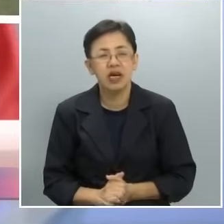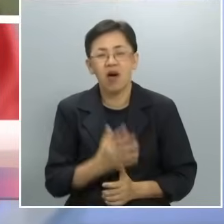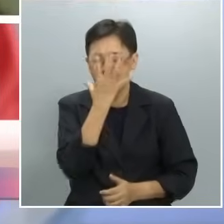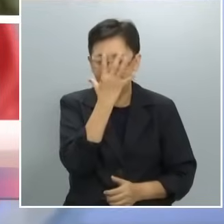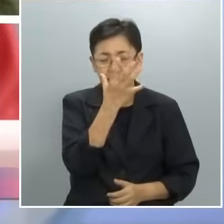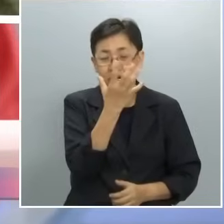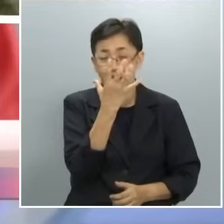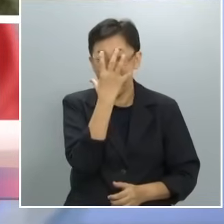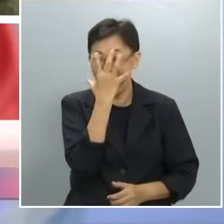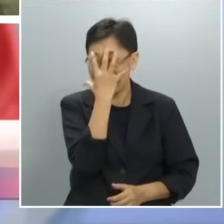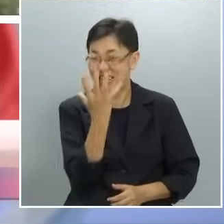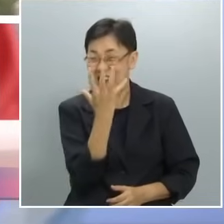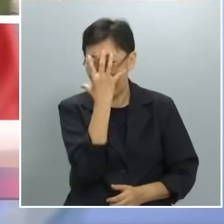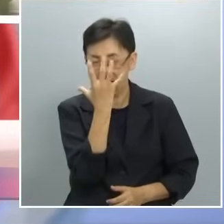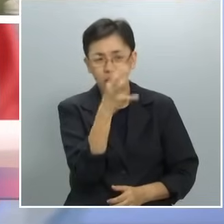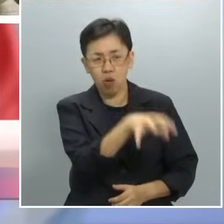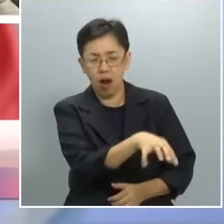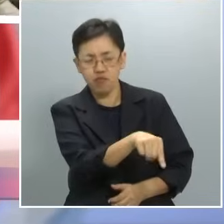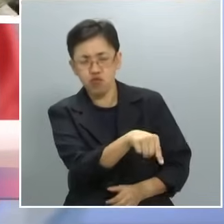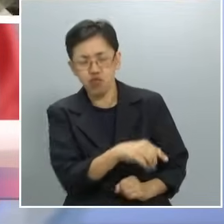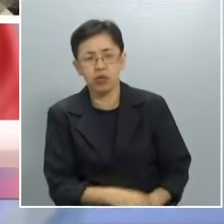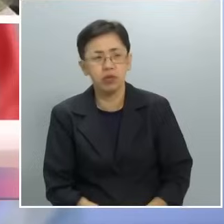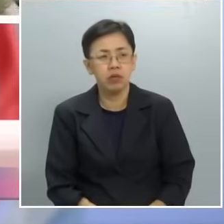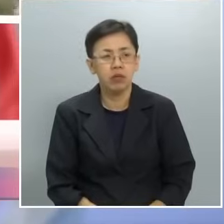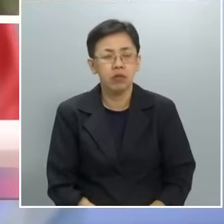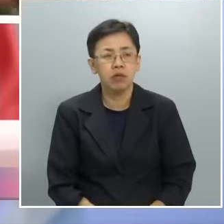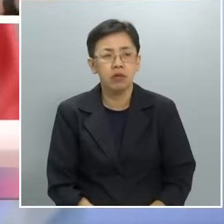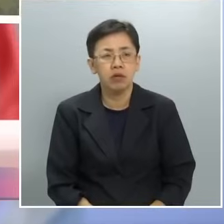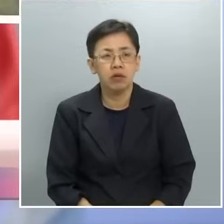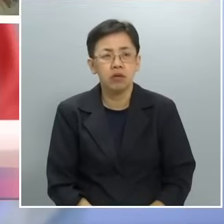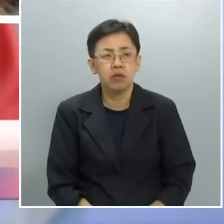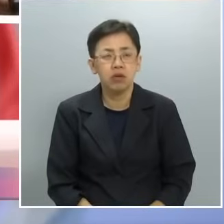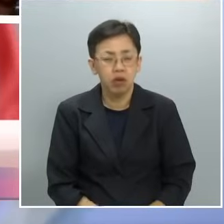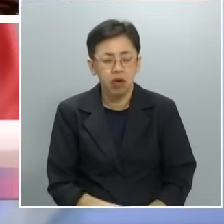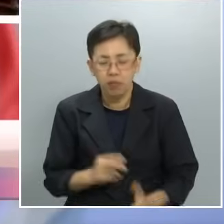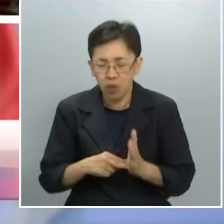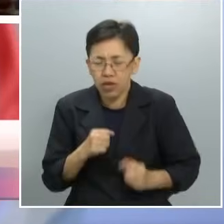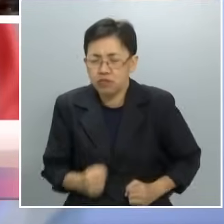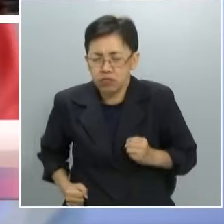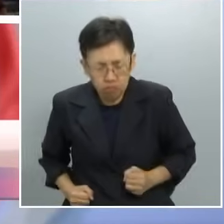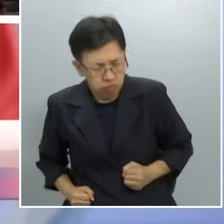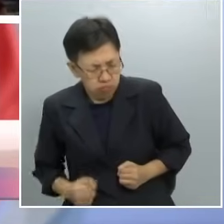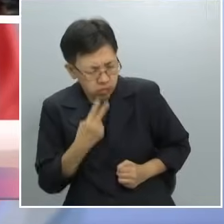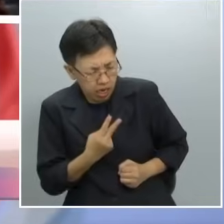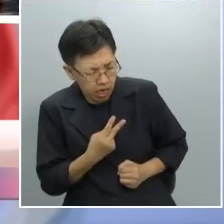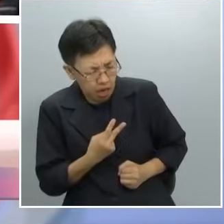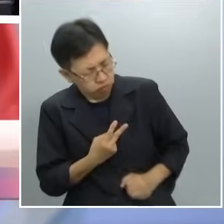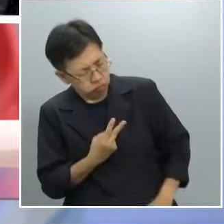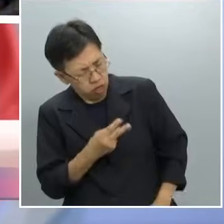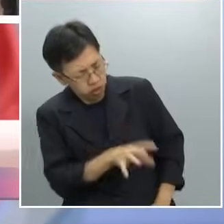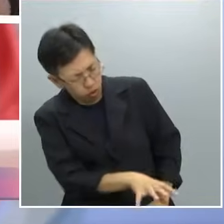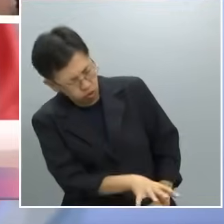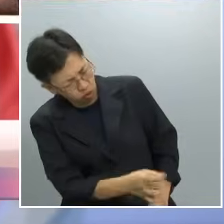ตอนเช้าเหรอ ใช่เช้ามืดยังไม่แจ้งนะ ร่างกายเหรอ ใช่ แล้วไปเจอแล้วรู้สึกไง ก็ไม่มันเป็นอย่างนี้มันก็ไม่ได้รู้สึก อ๋อยังไม่รู้สึกอะ